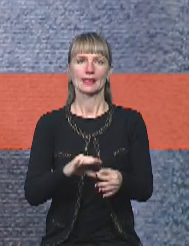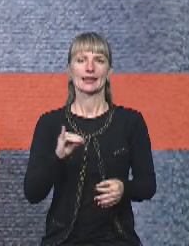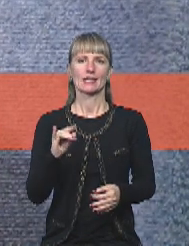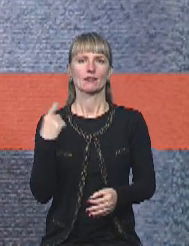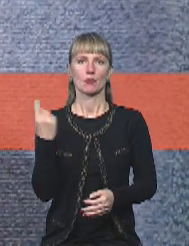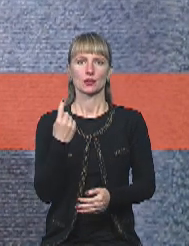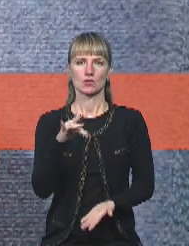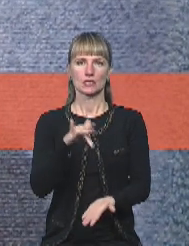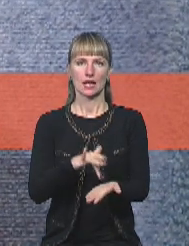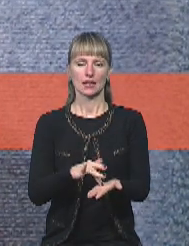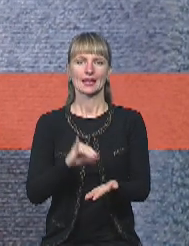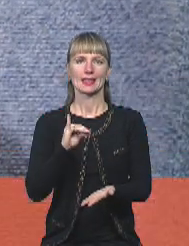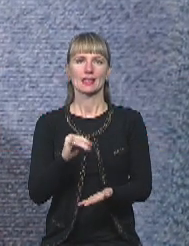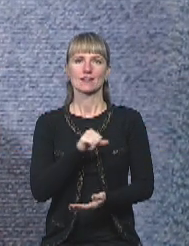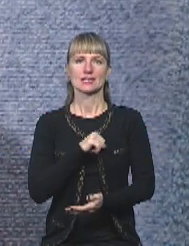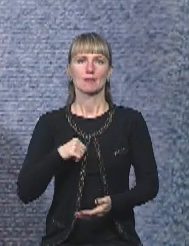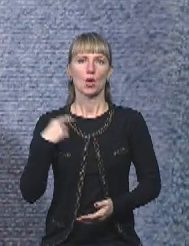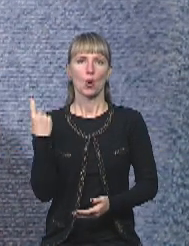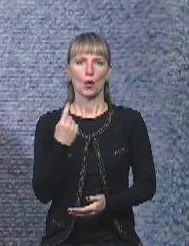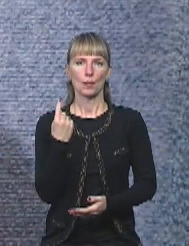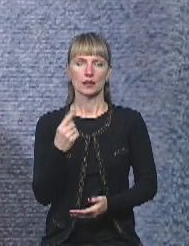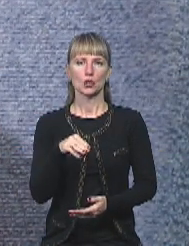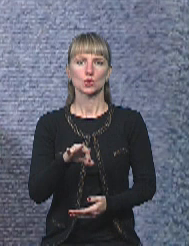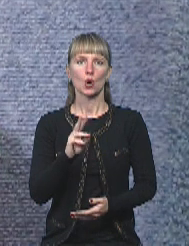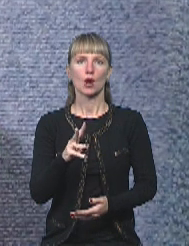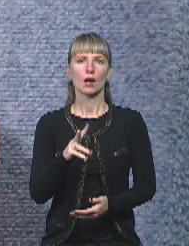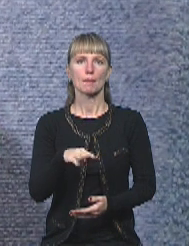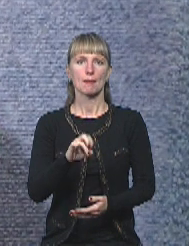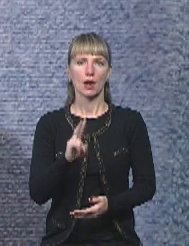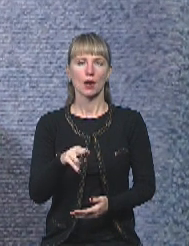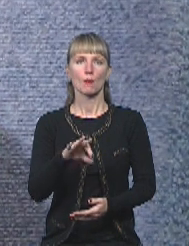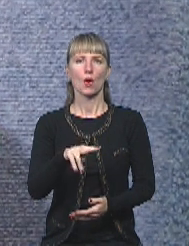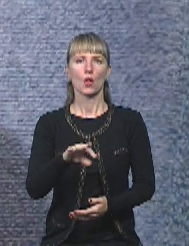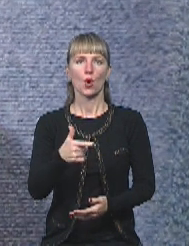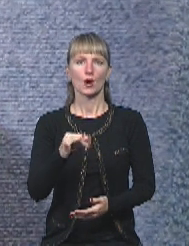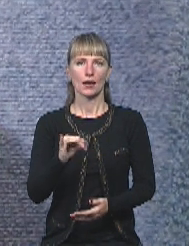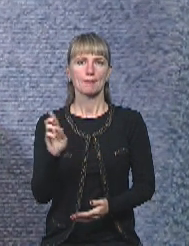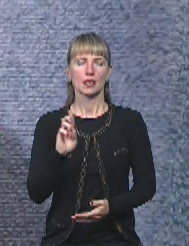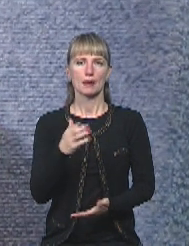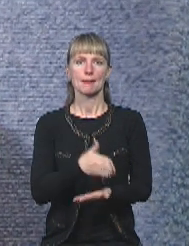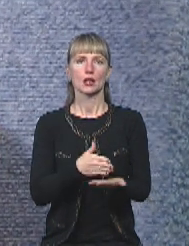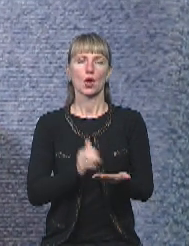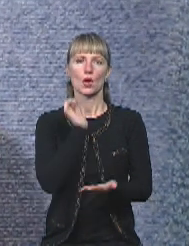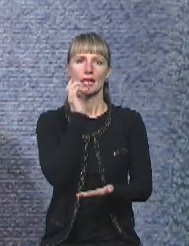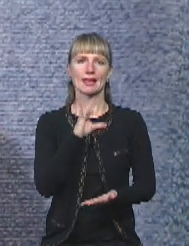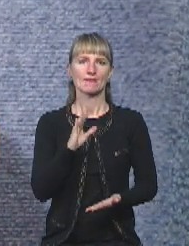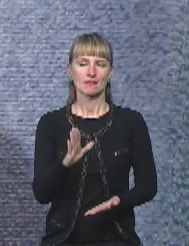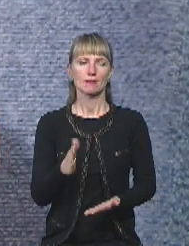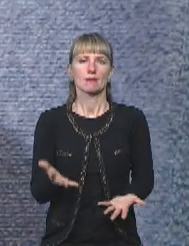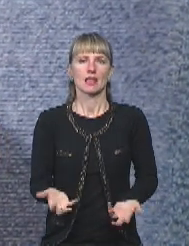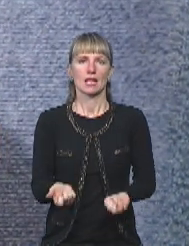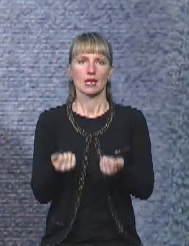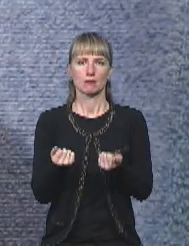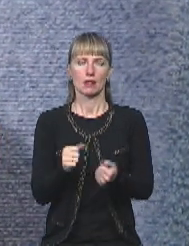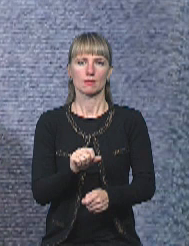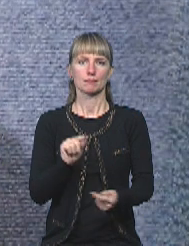обласному центрі, і в самій області, зокрема Токмак, Пологи, Бердянськ, Мелітополь, Оріхів підтримали